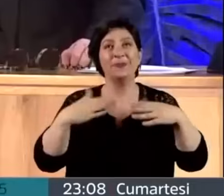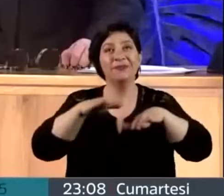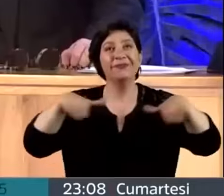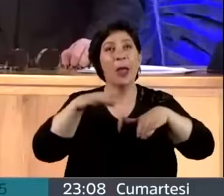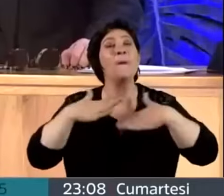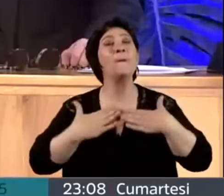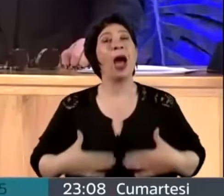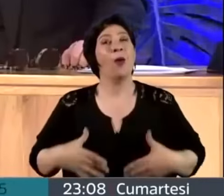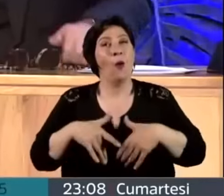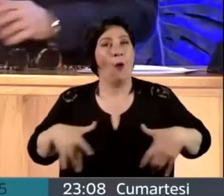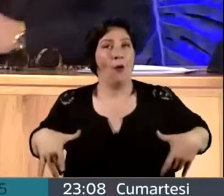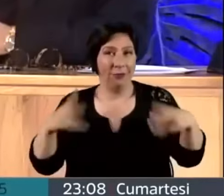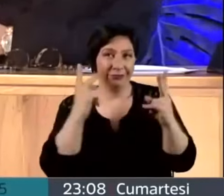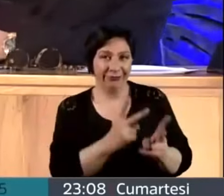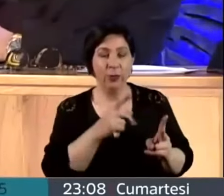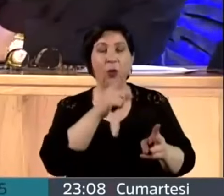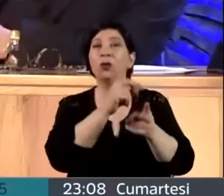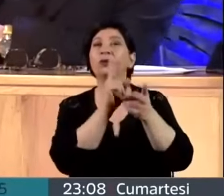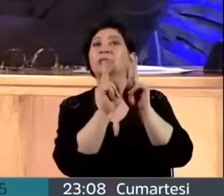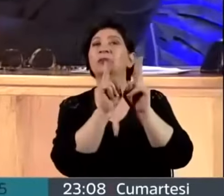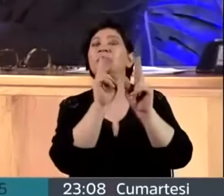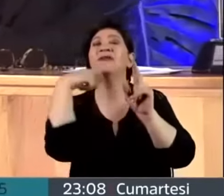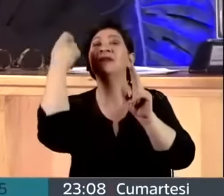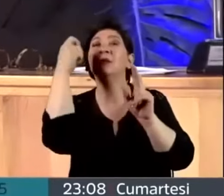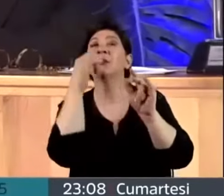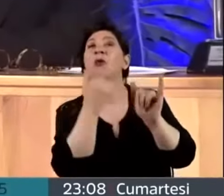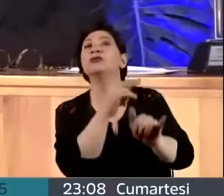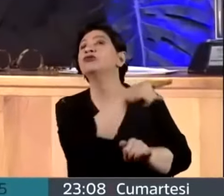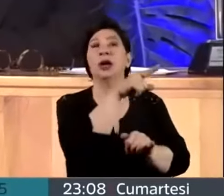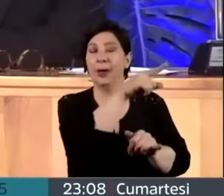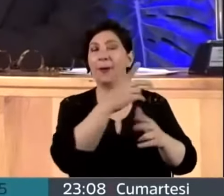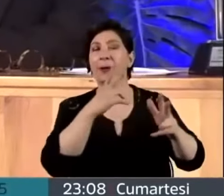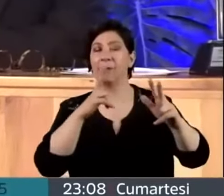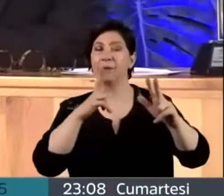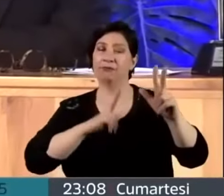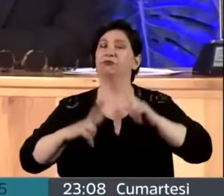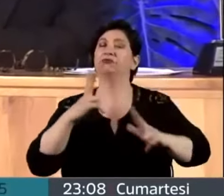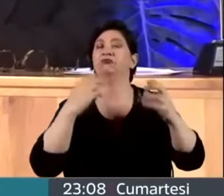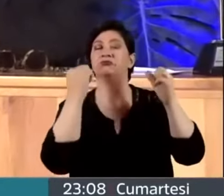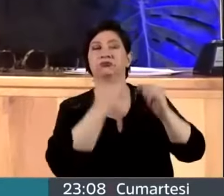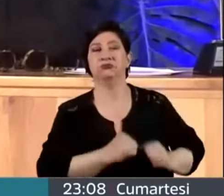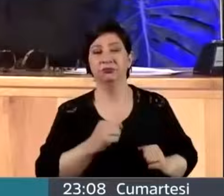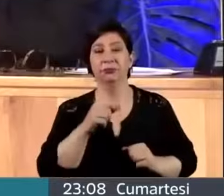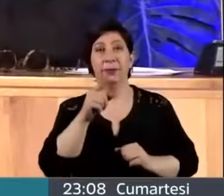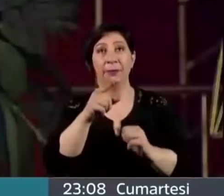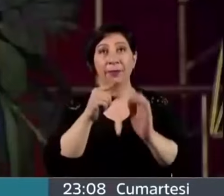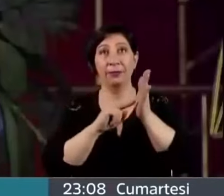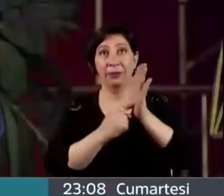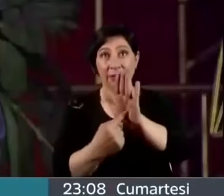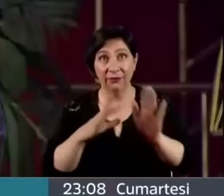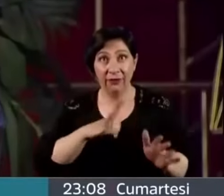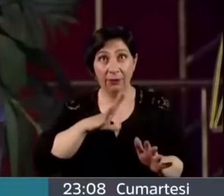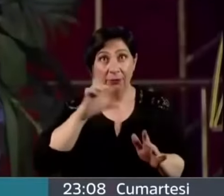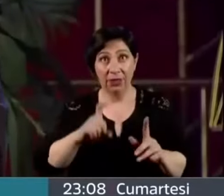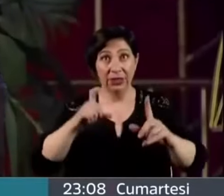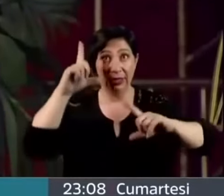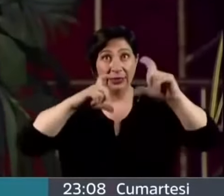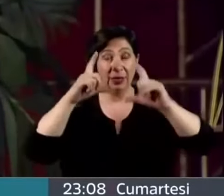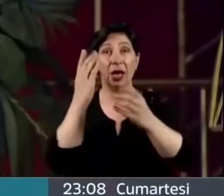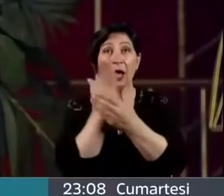şeyde. Orada oyuncuları da benim tasarımı giymiş. Ondan dolayı biraz daha... Var mı daha... sizde belgesi falan bir şey var mı?